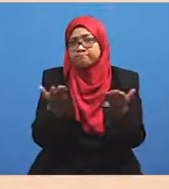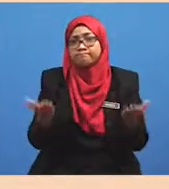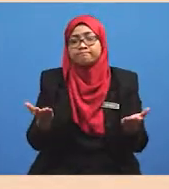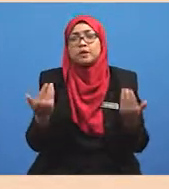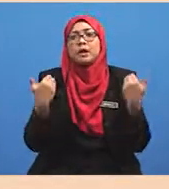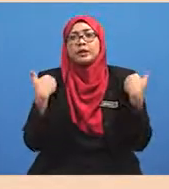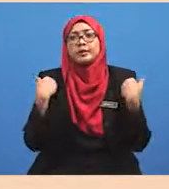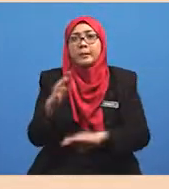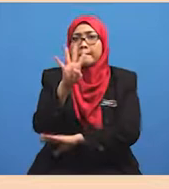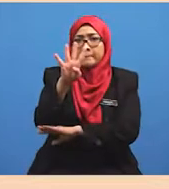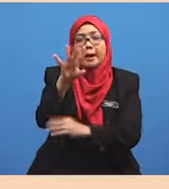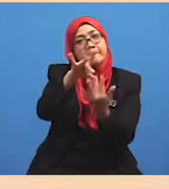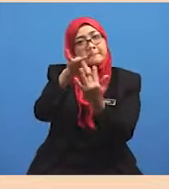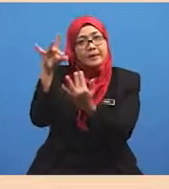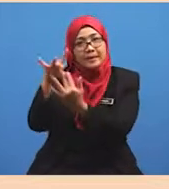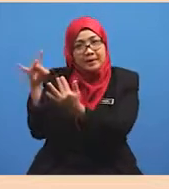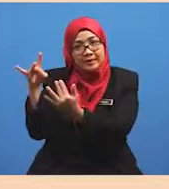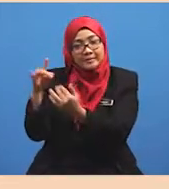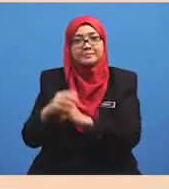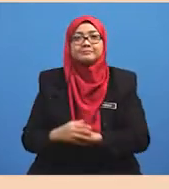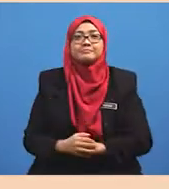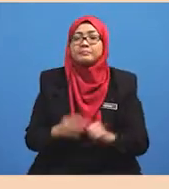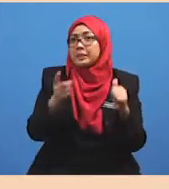4 pilihan yaitu